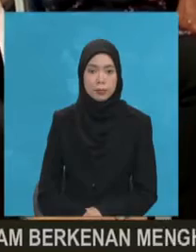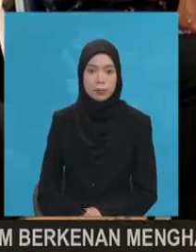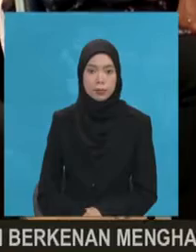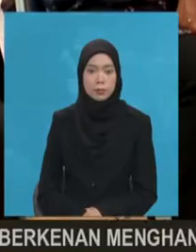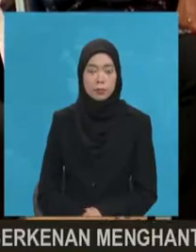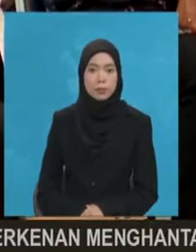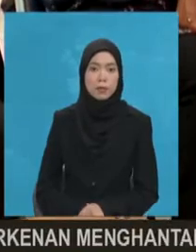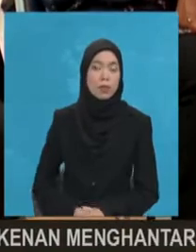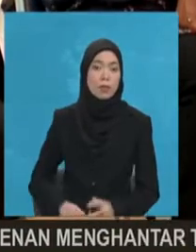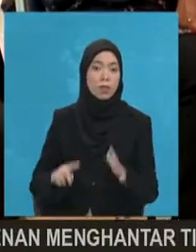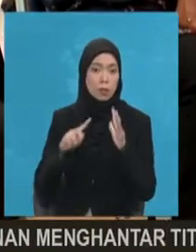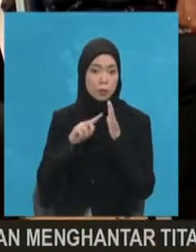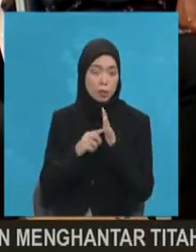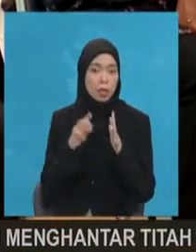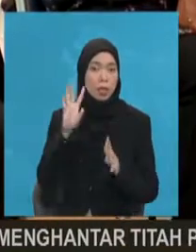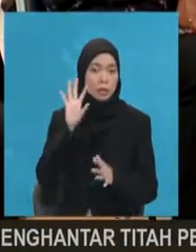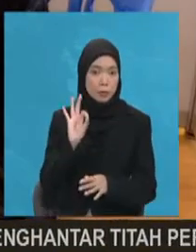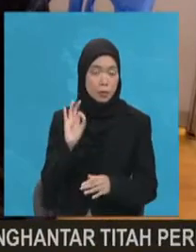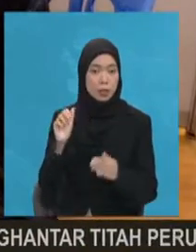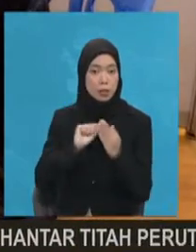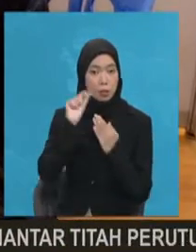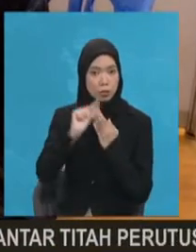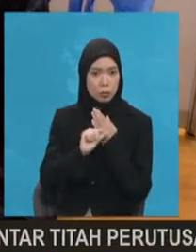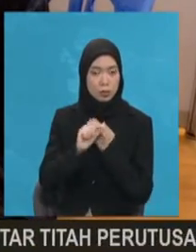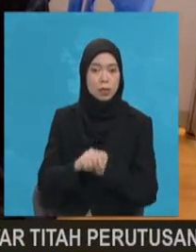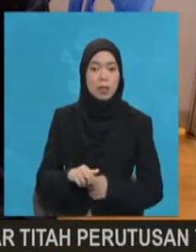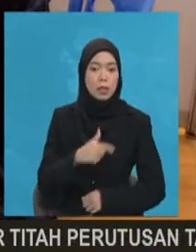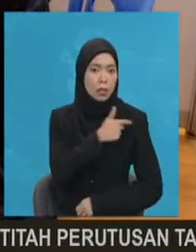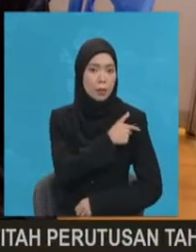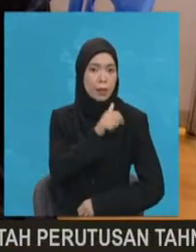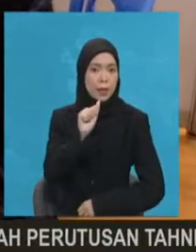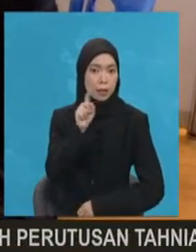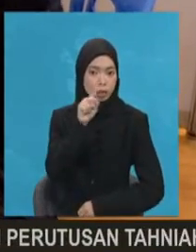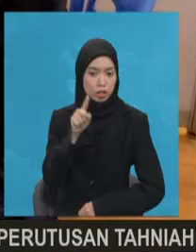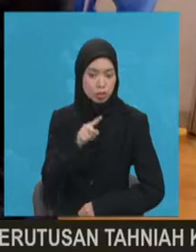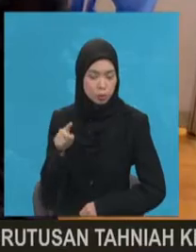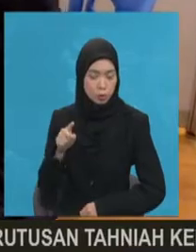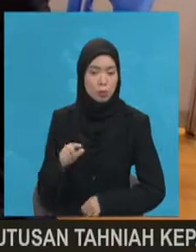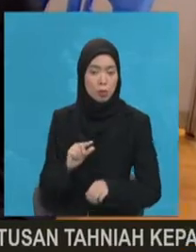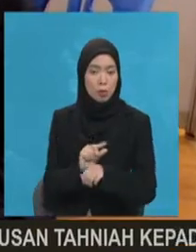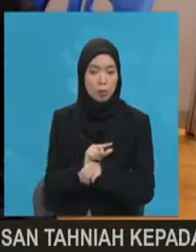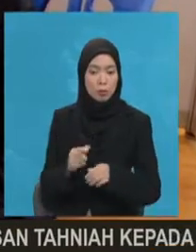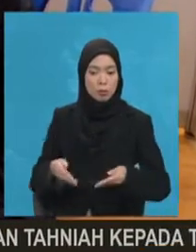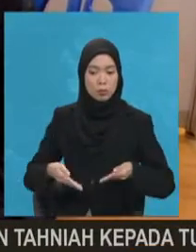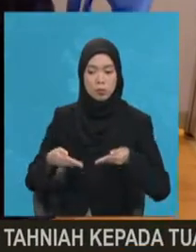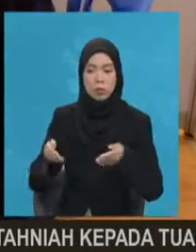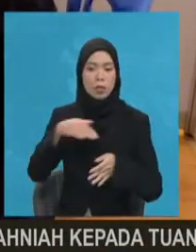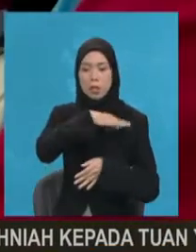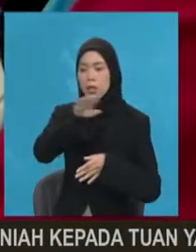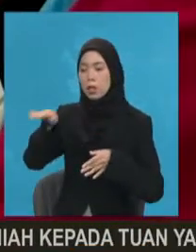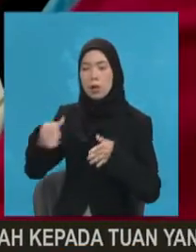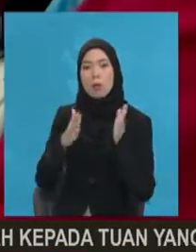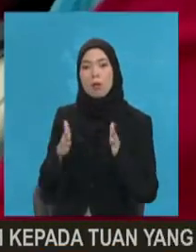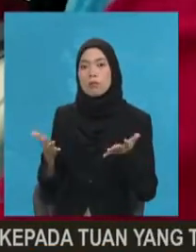ini bermula 9 opo sini Bachsin astrazeneca akan mulai digunakan bagi semua individu yang belum menerima Bachsin